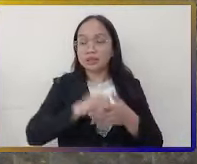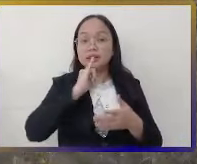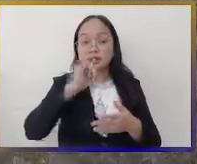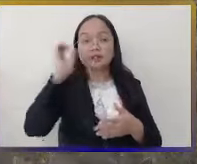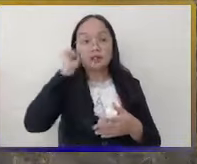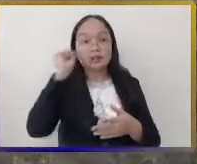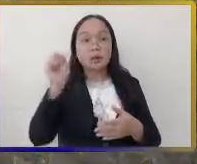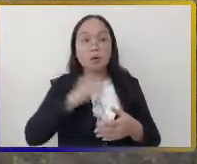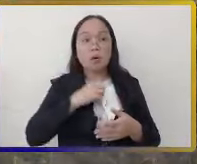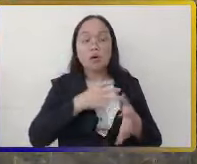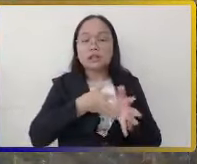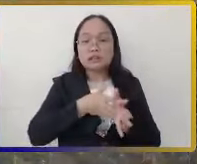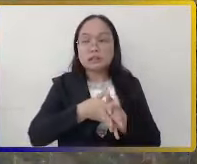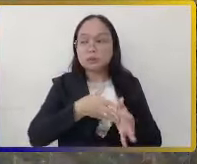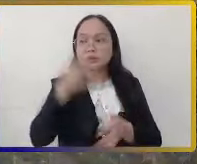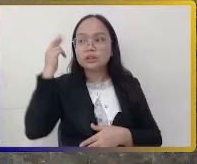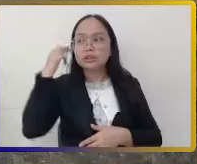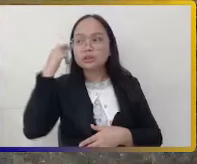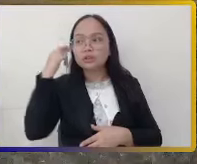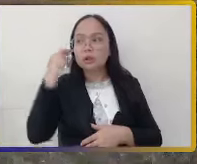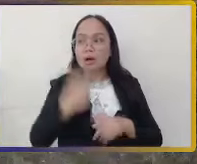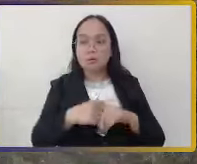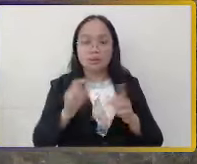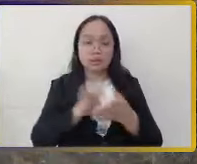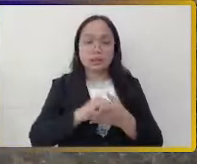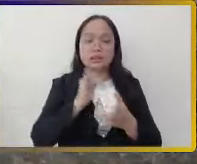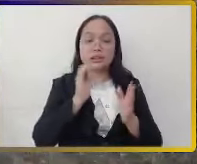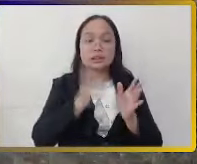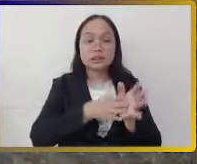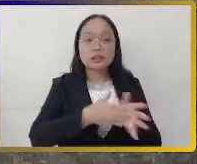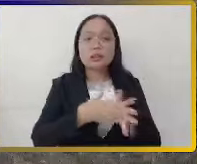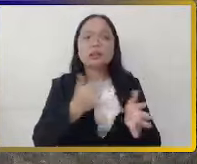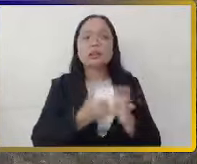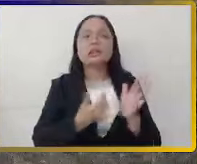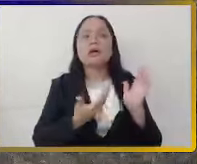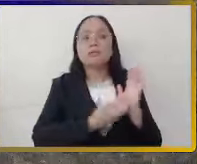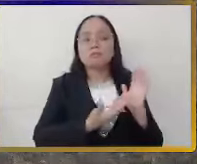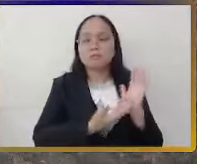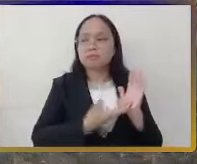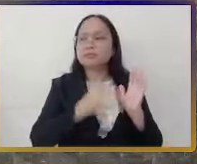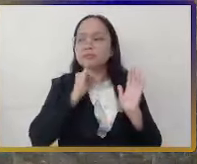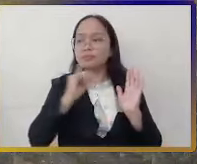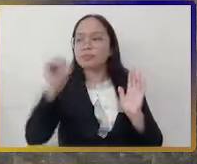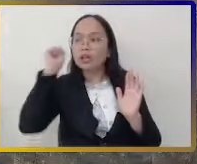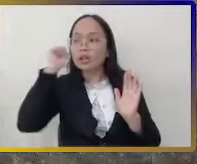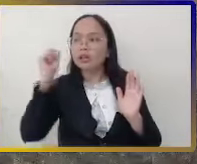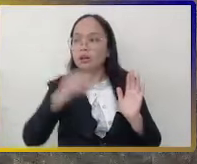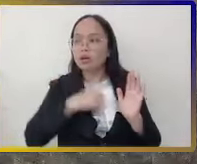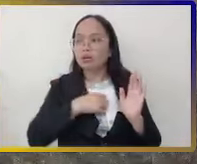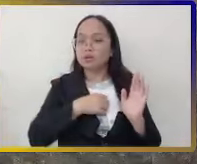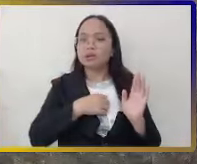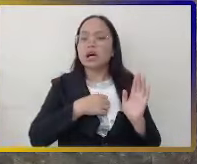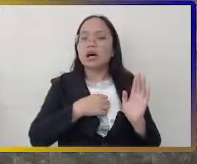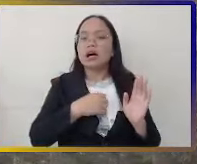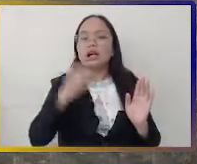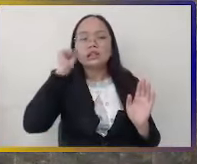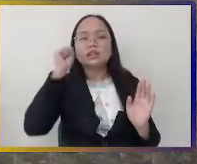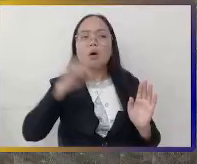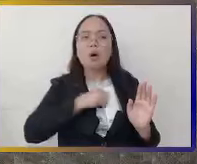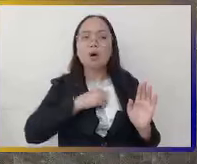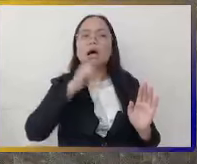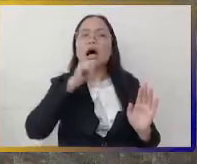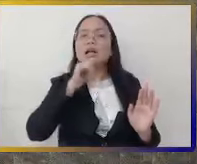excuses. Actually, it's not an excuse. It defines his insecurity. You see that?